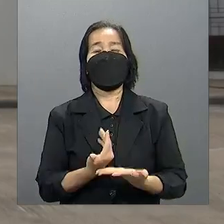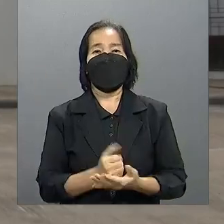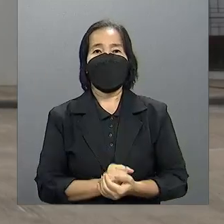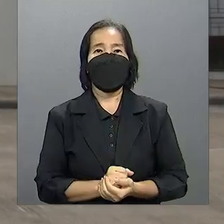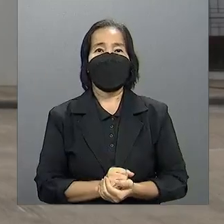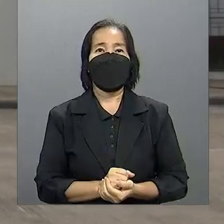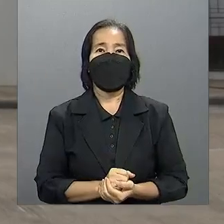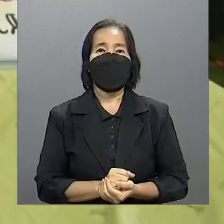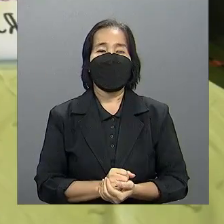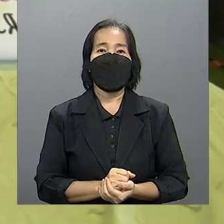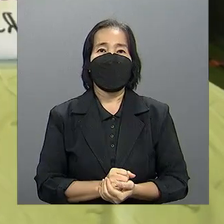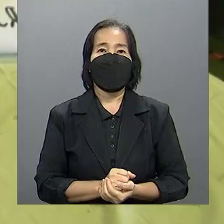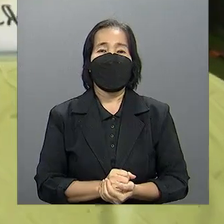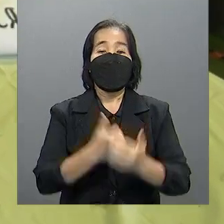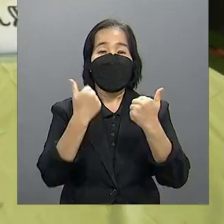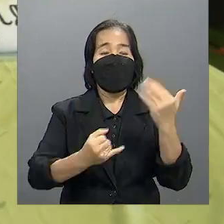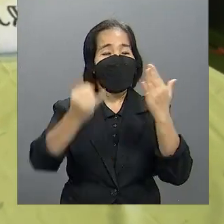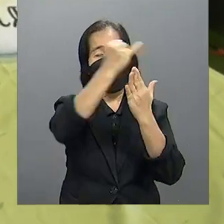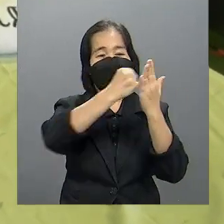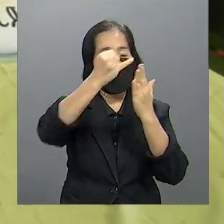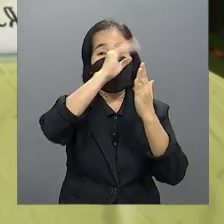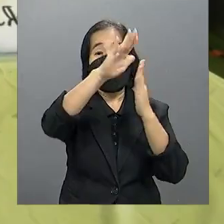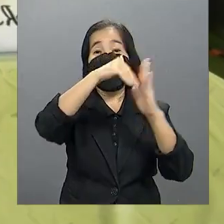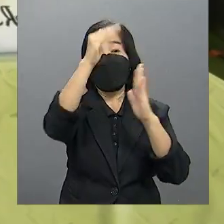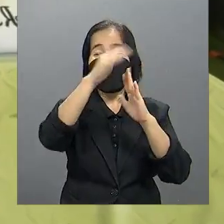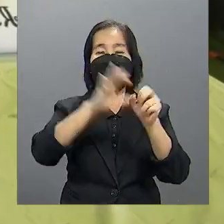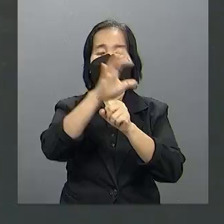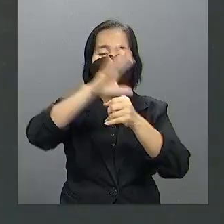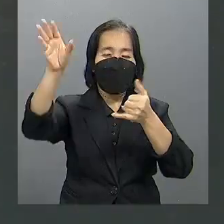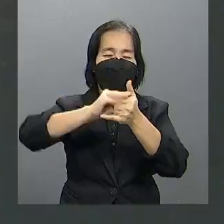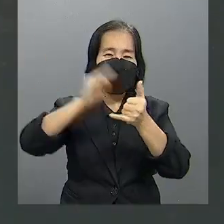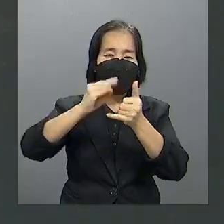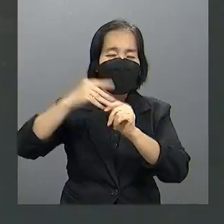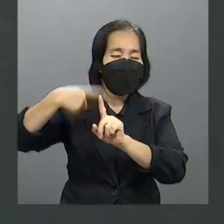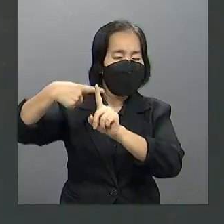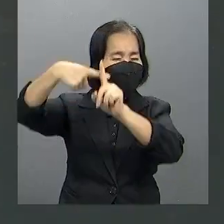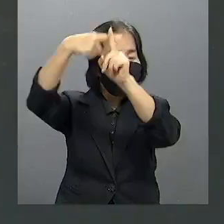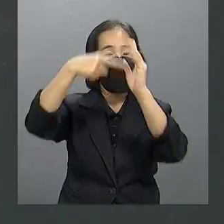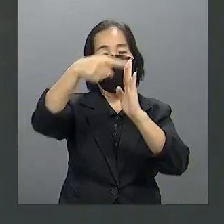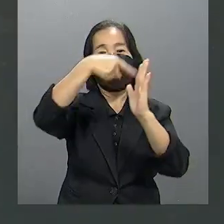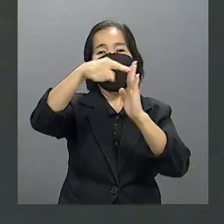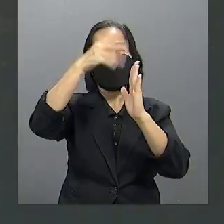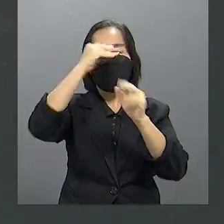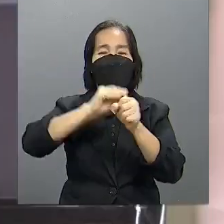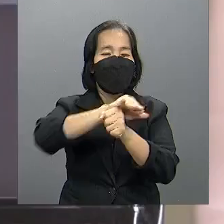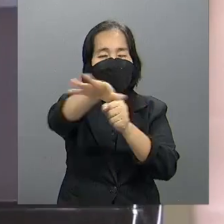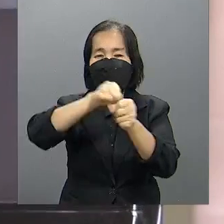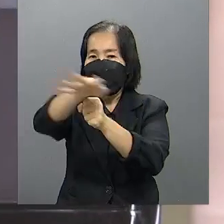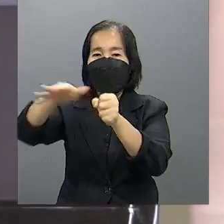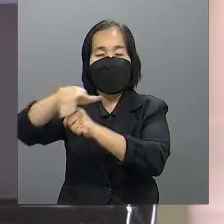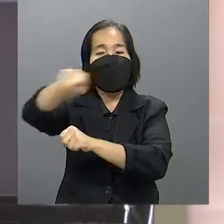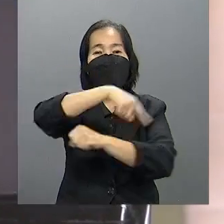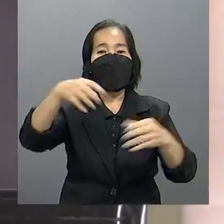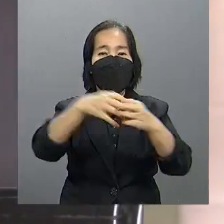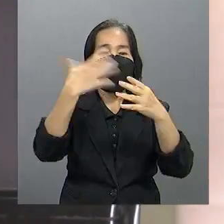ขณะนี้ทุกจังหวัดภาคเหนือมียอดผู้ติดเชื้อโควิด-19 เพิ่มต่อเนื่องทั้งจากการแพร่ระบาดภายในจังหวัดและการรับผู้ติดเชื้อจากพื้น